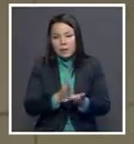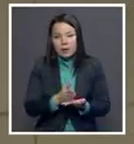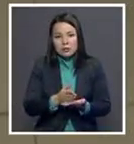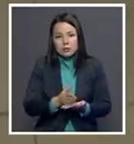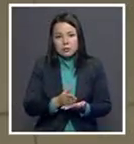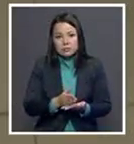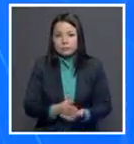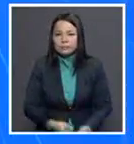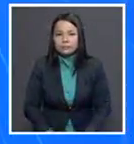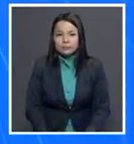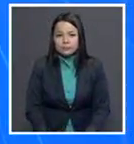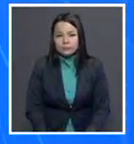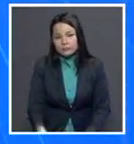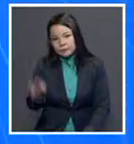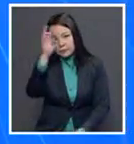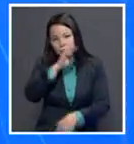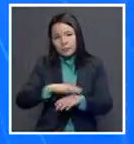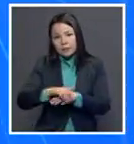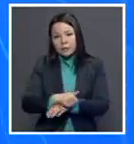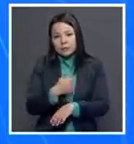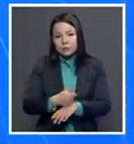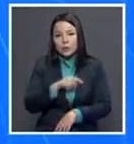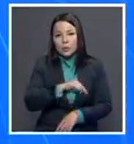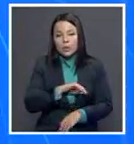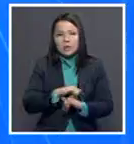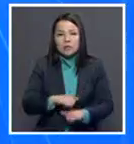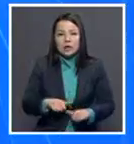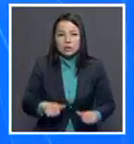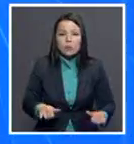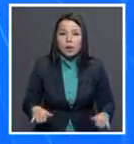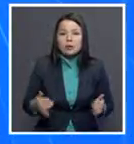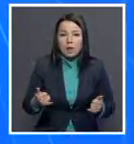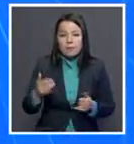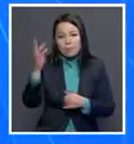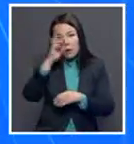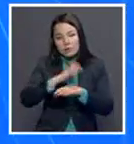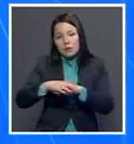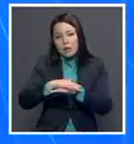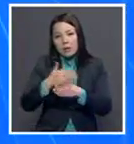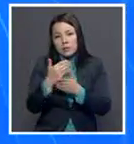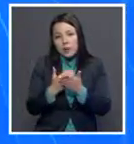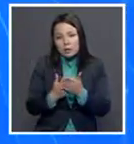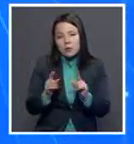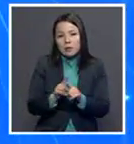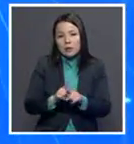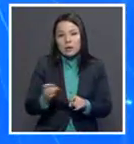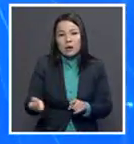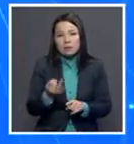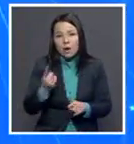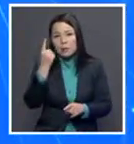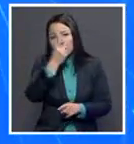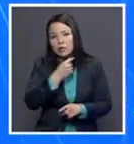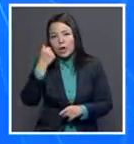деп ойлаймын. Мемлекет басшысы ұсынған рухани жаңғыру бағдарламасы аясында бір жылдың ішінде қыруар жұмыс істелді.